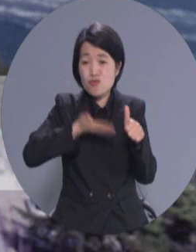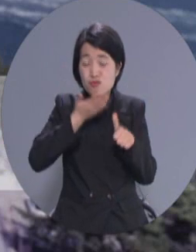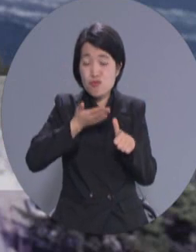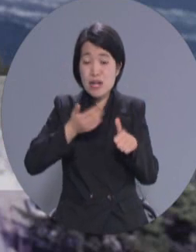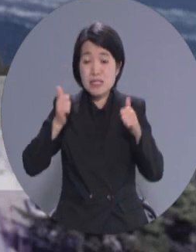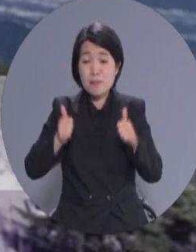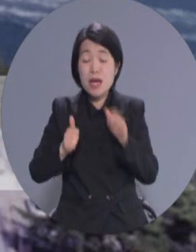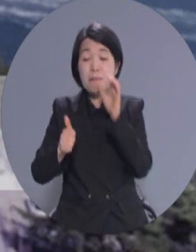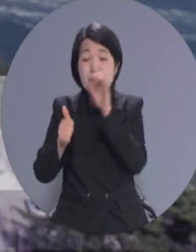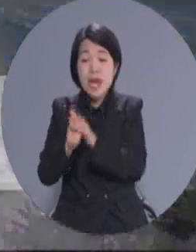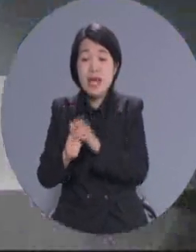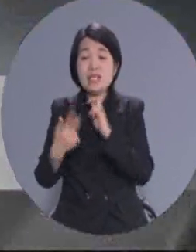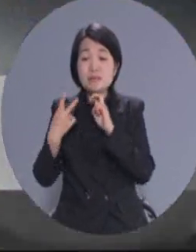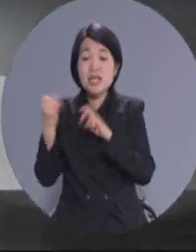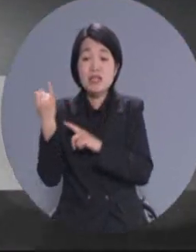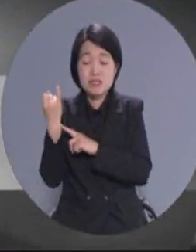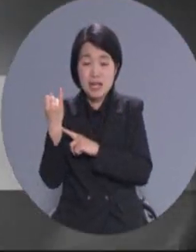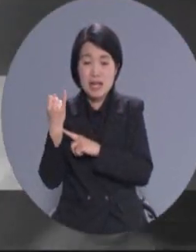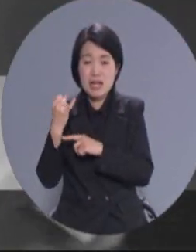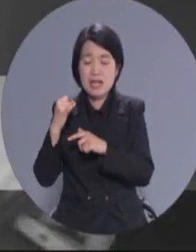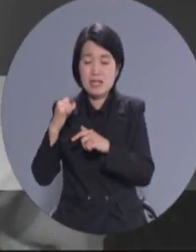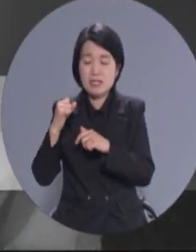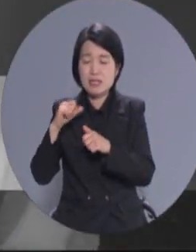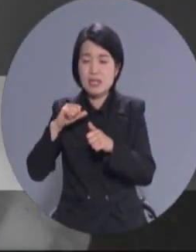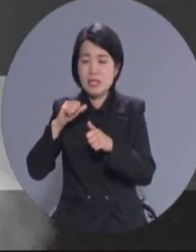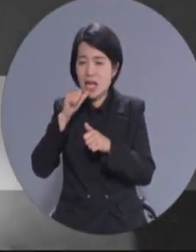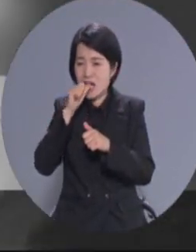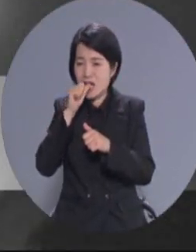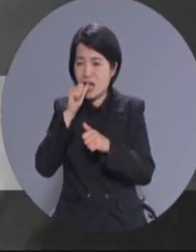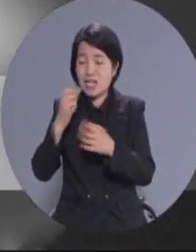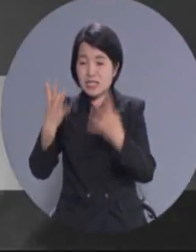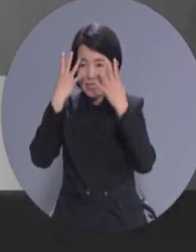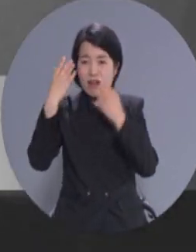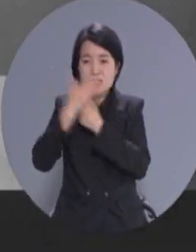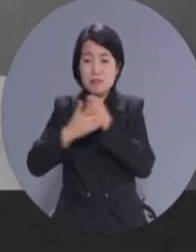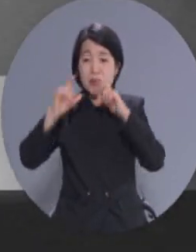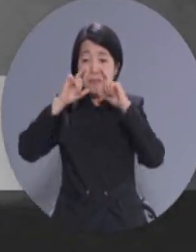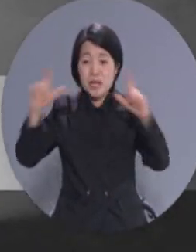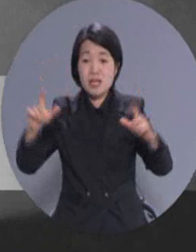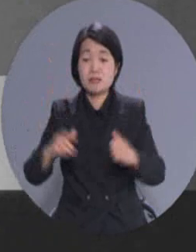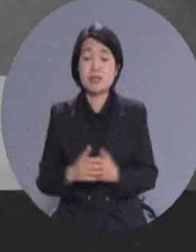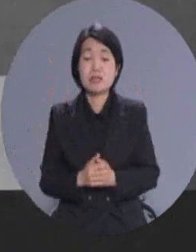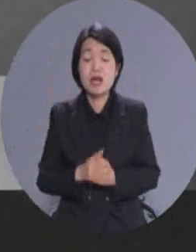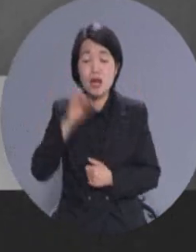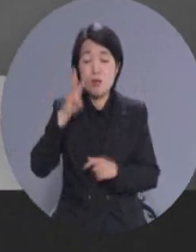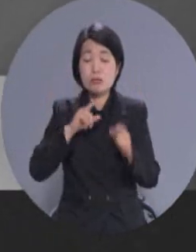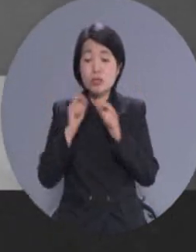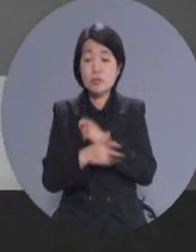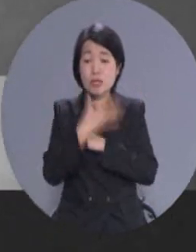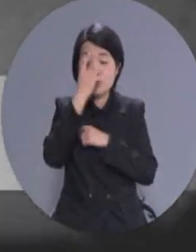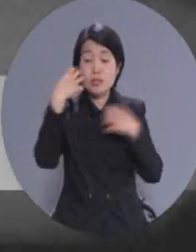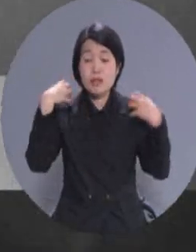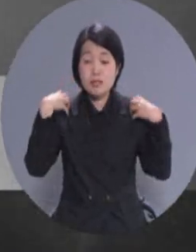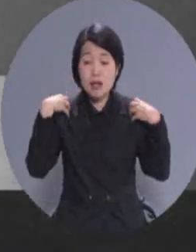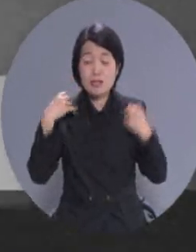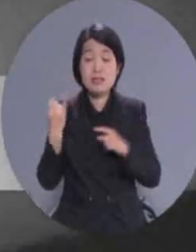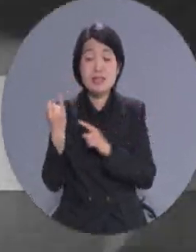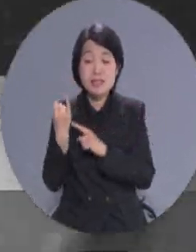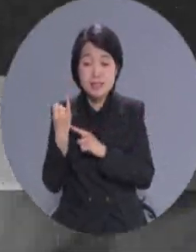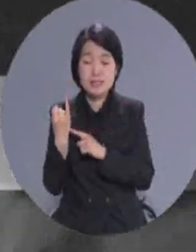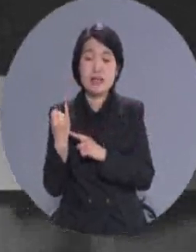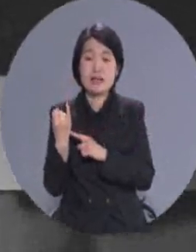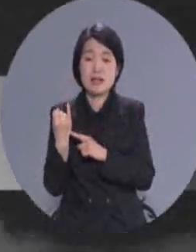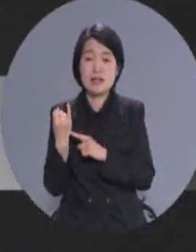넘겨진 20대 여성이 징역형의 집행유예를 선고받았습니다. 광주지법 순천지원은 이